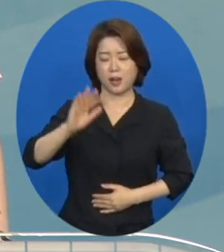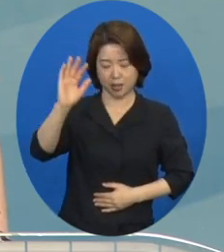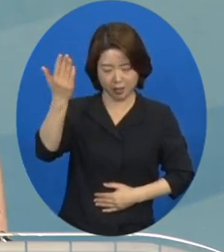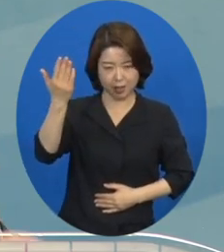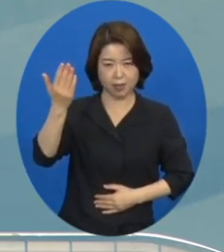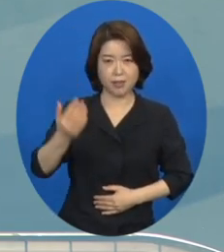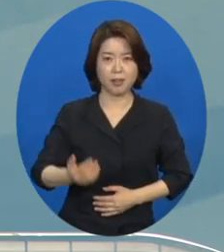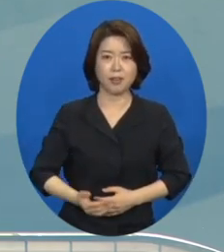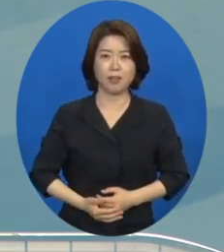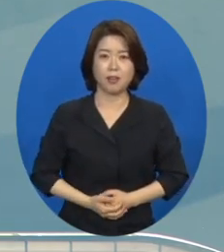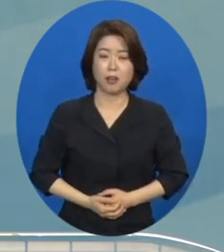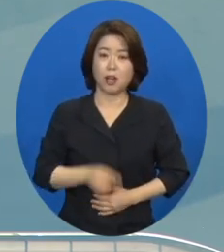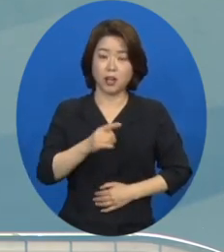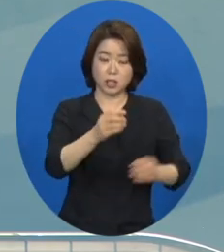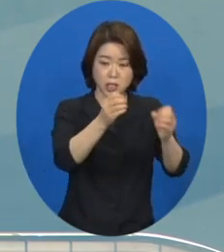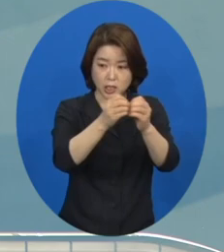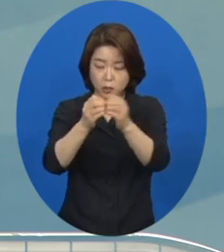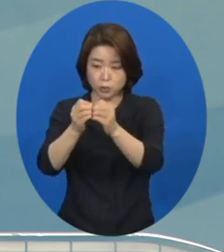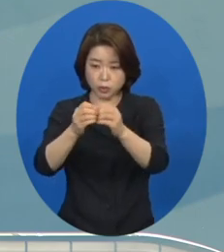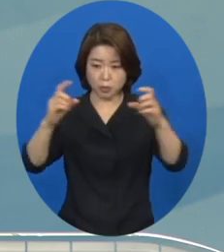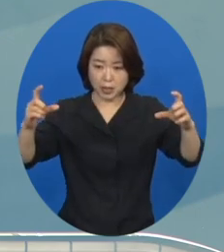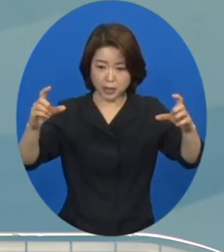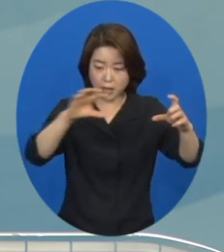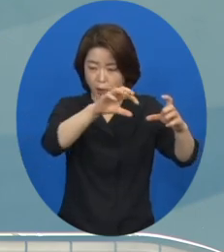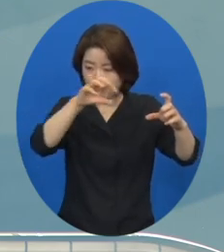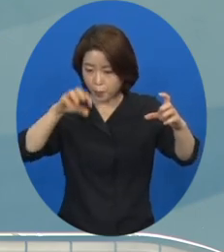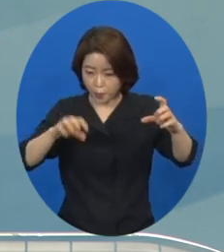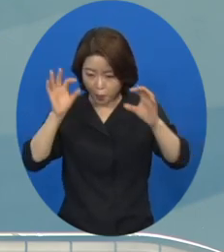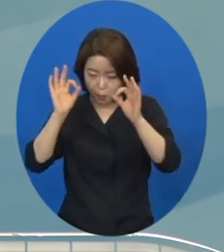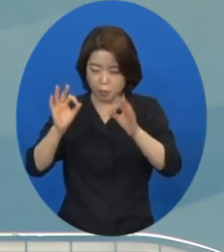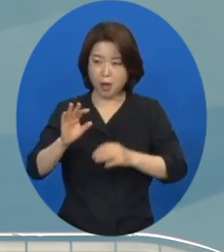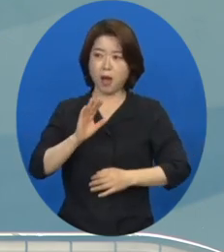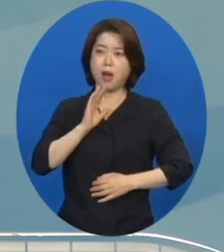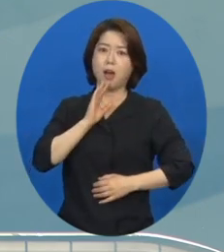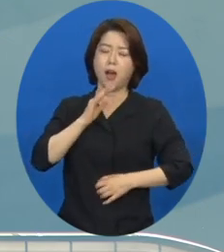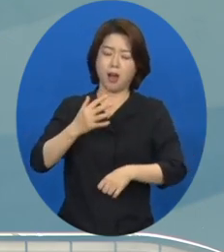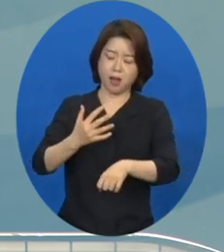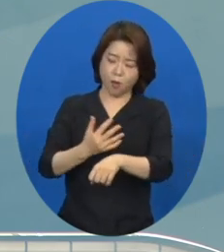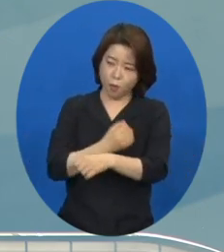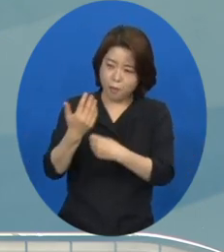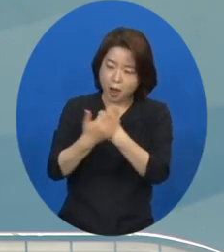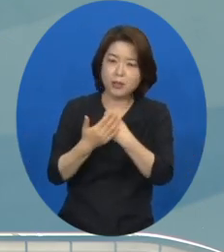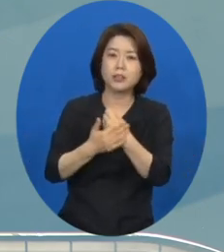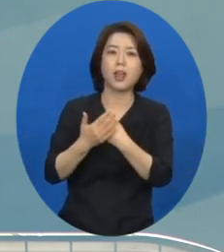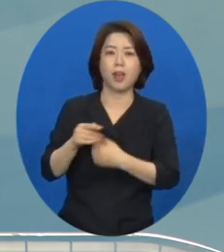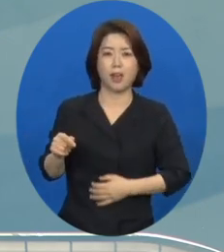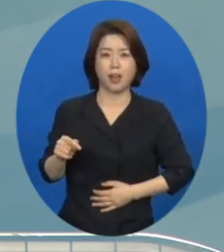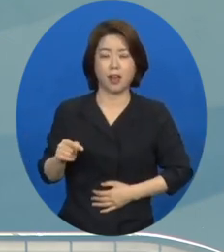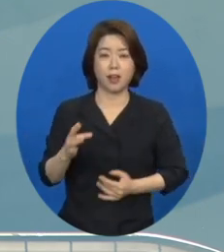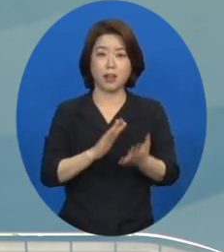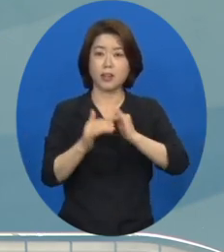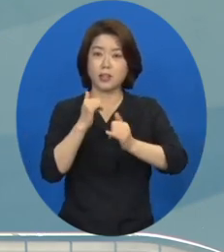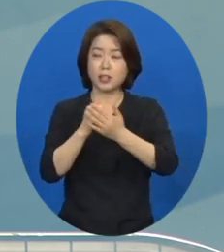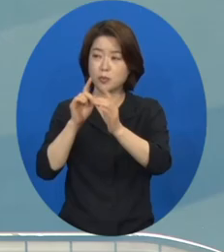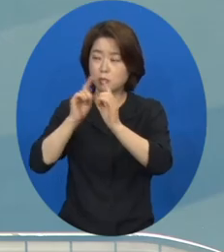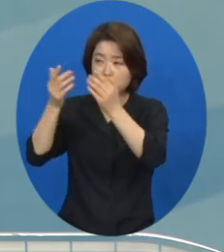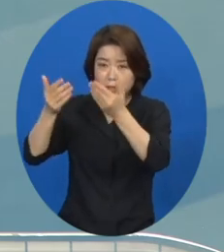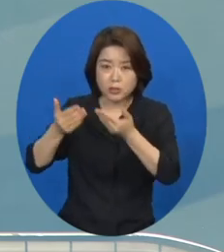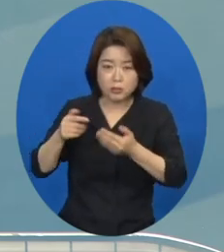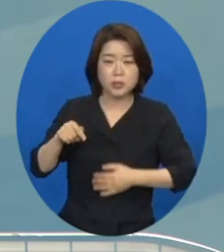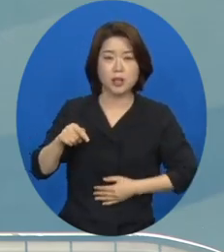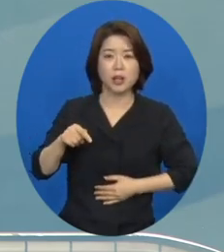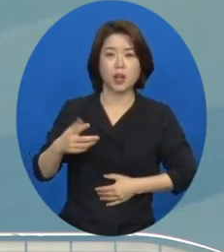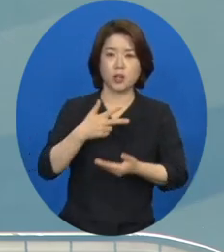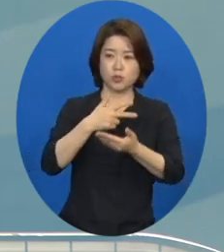것이다. 이 구절만 따로 놓고 보면 굉장히 은혜로운 구절이에요. 예수님께서 하신 말씀이